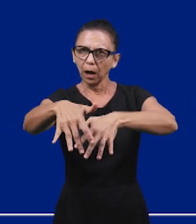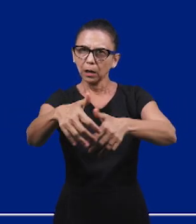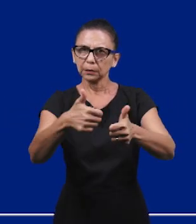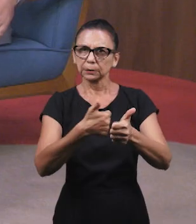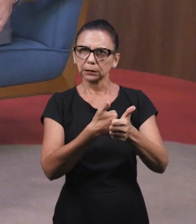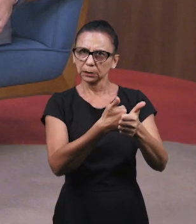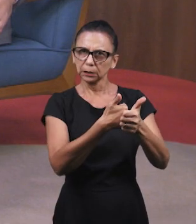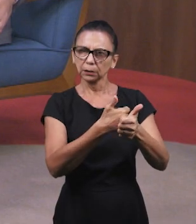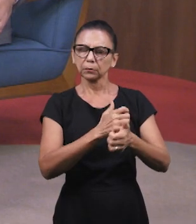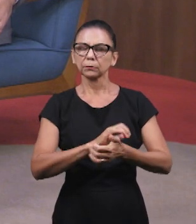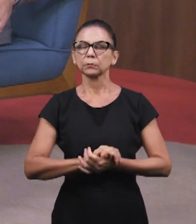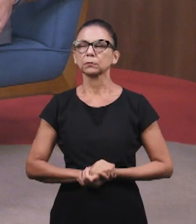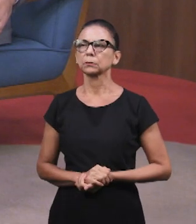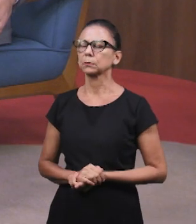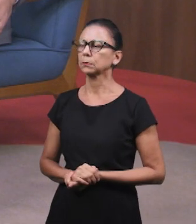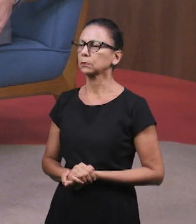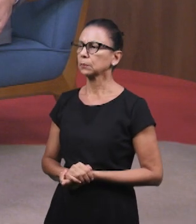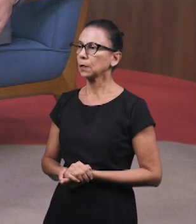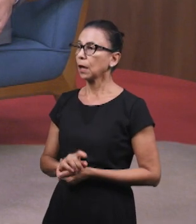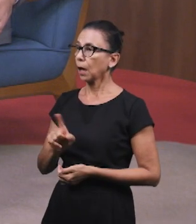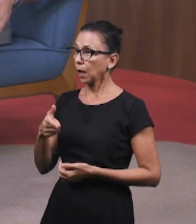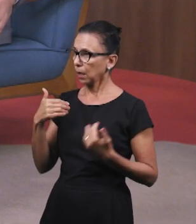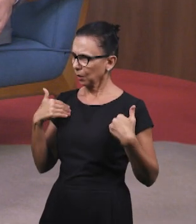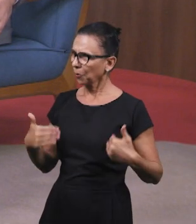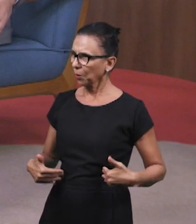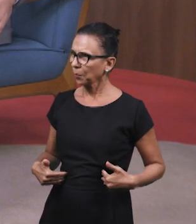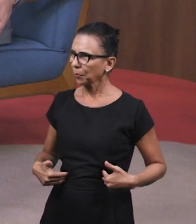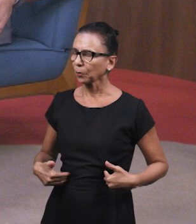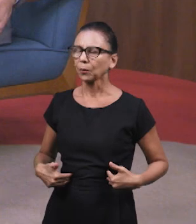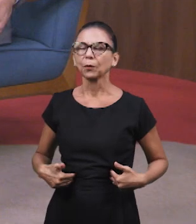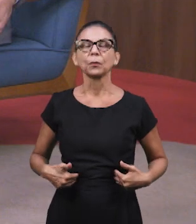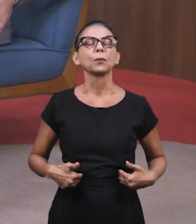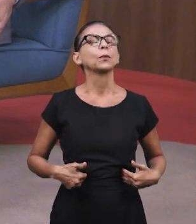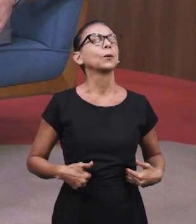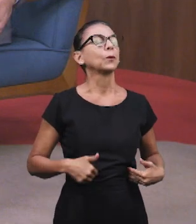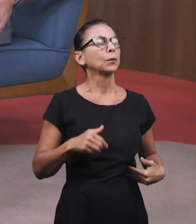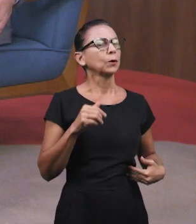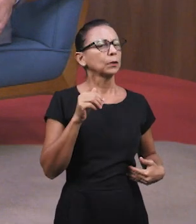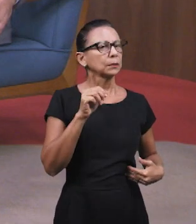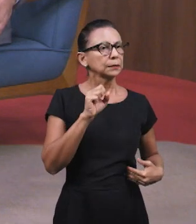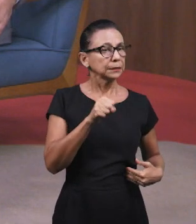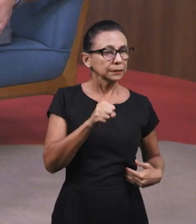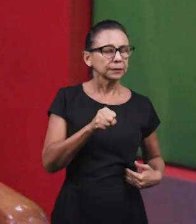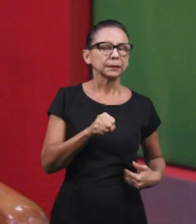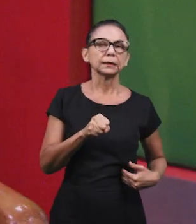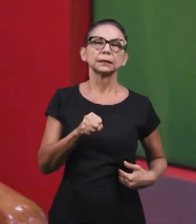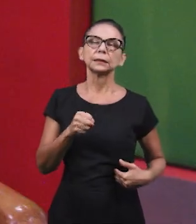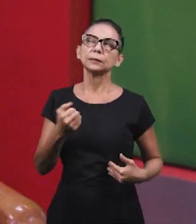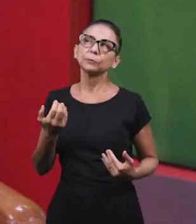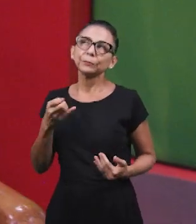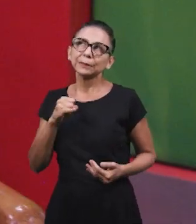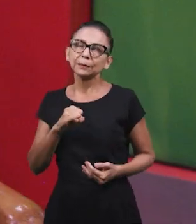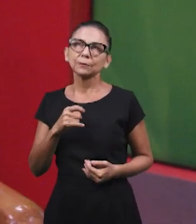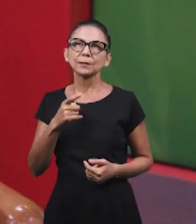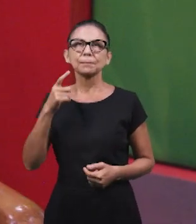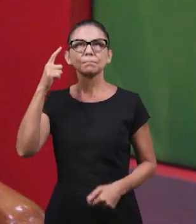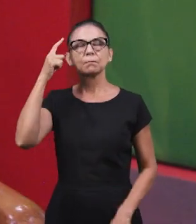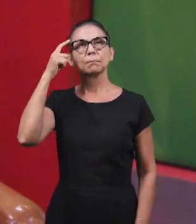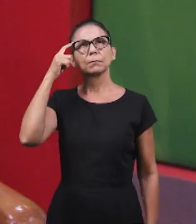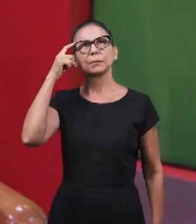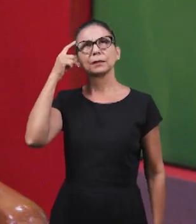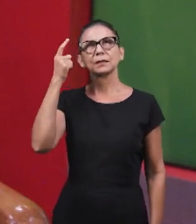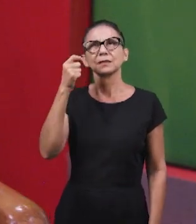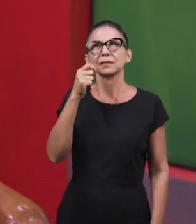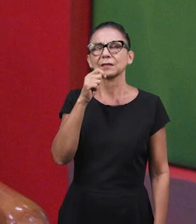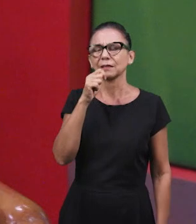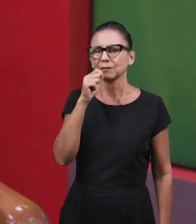prophétique extraordinaire. Parce que si on s'arrête pour penser, donc Josué, Dieu,